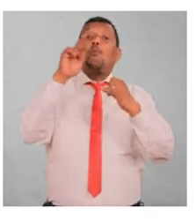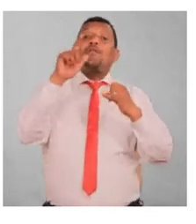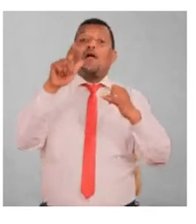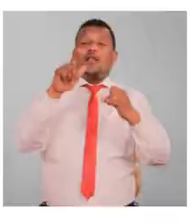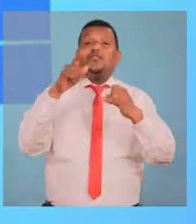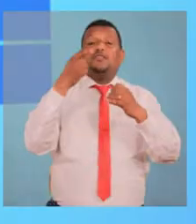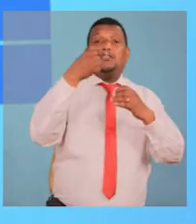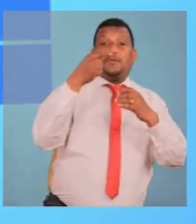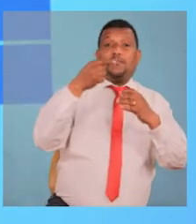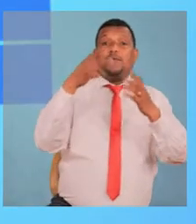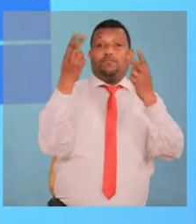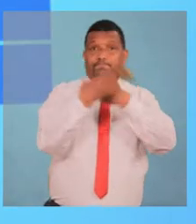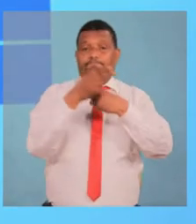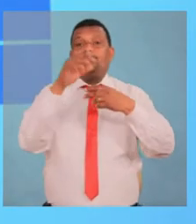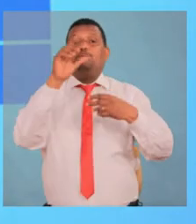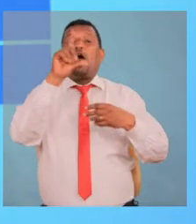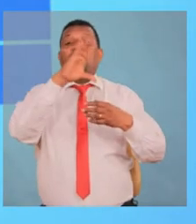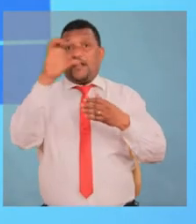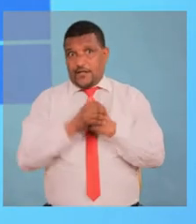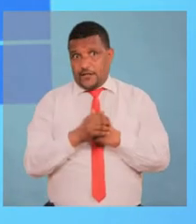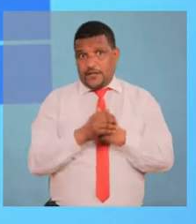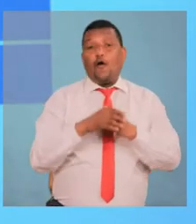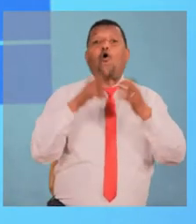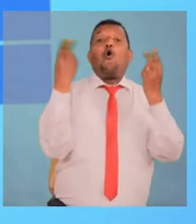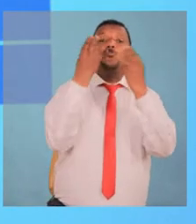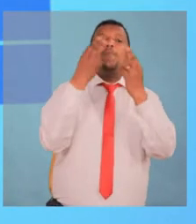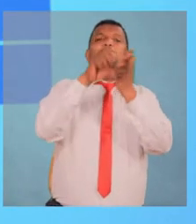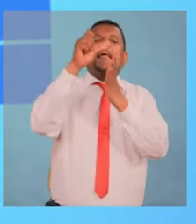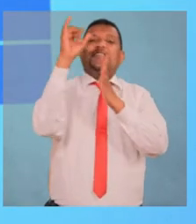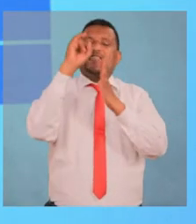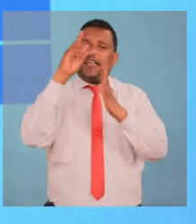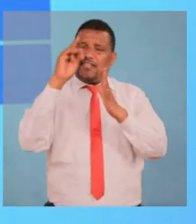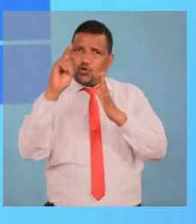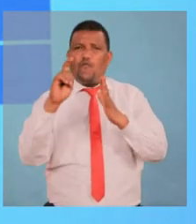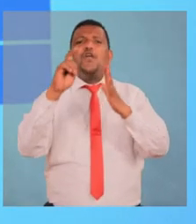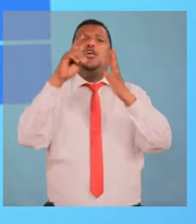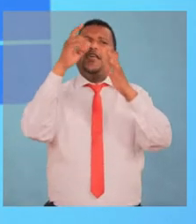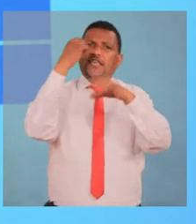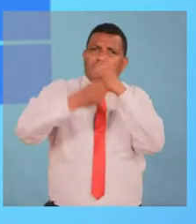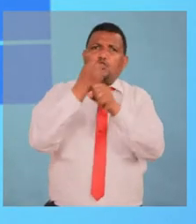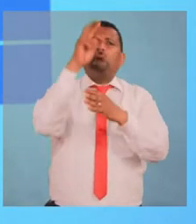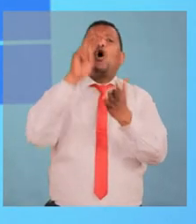हंड्रेड सपोज थे कंज्यूमर प्राइस इंडेक्स ऑफ द ईयर से